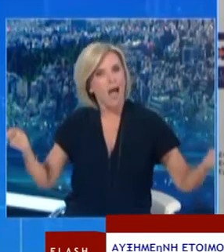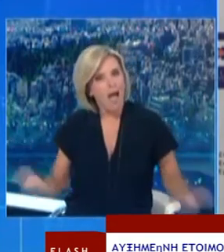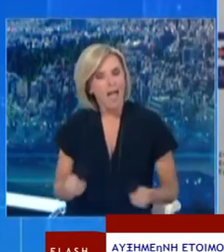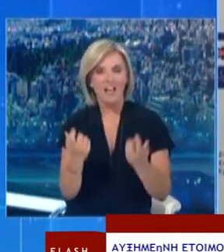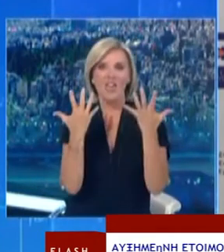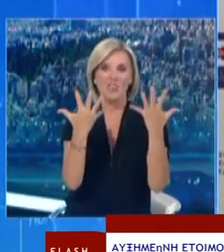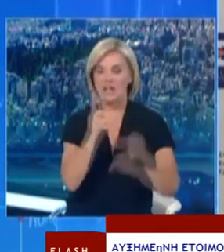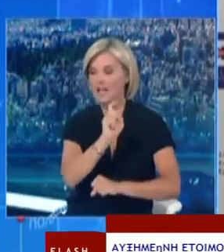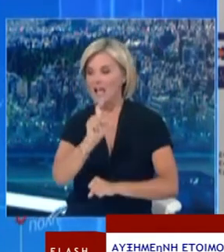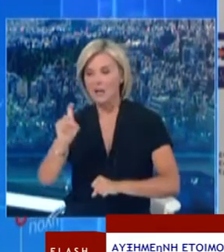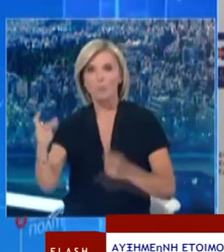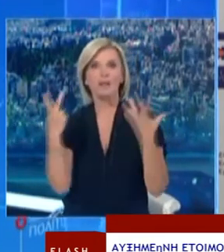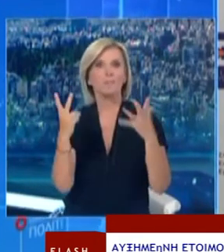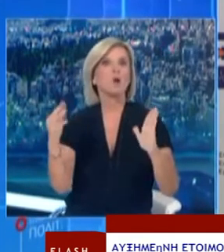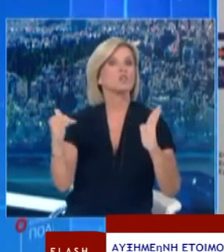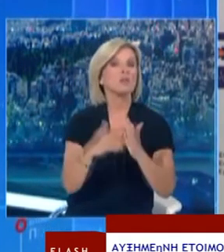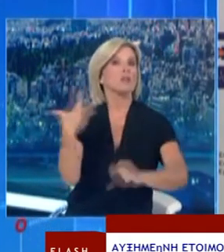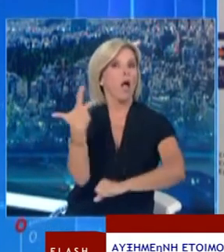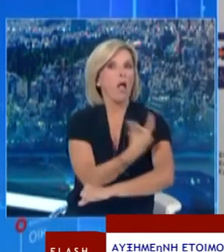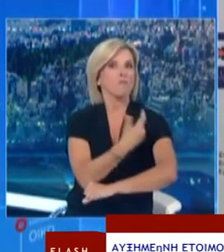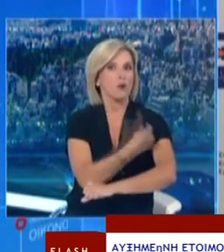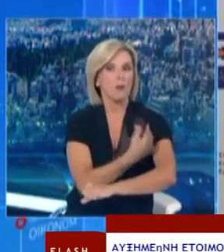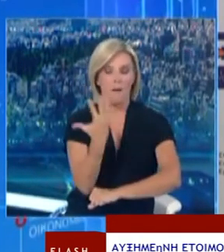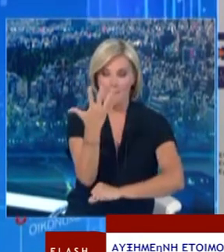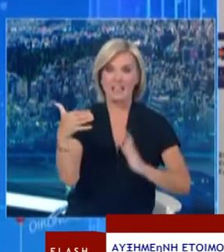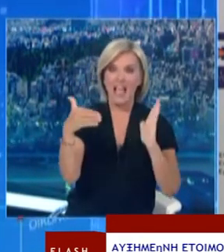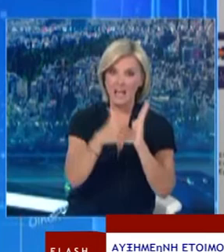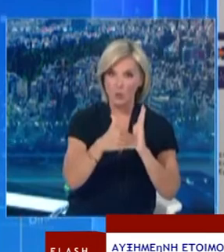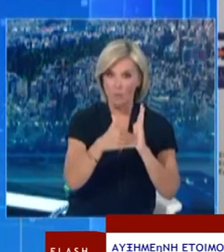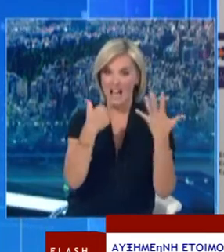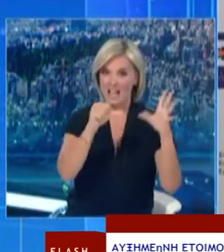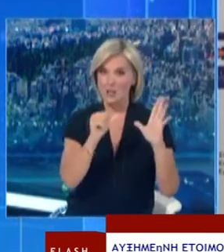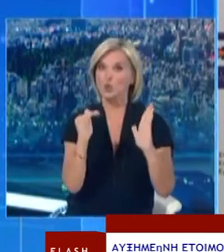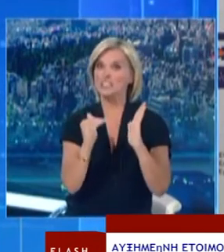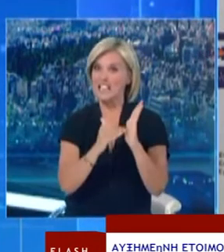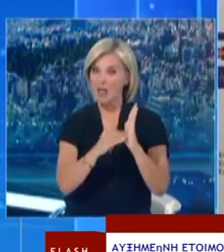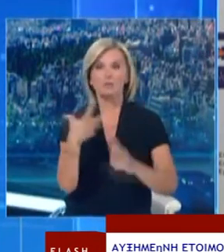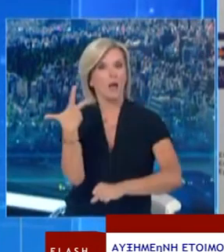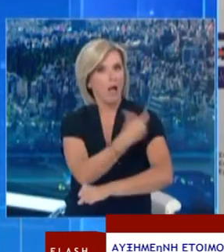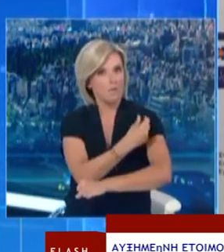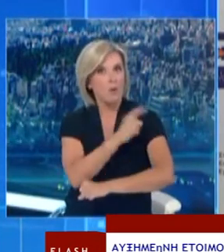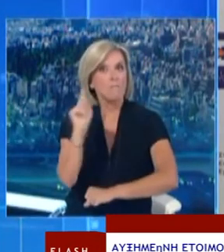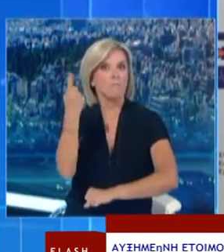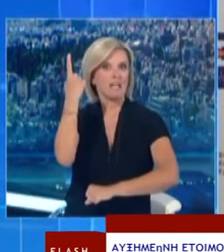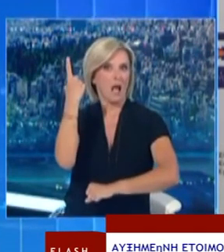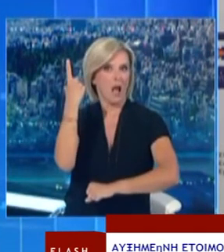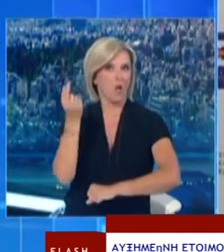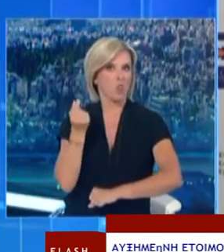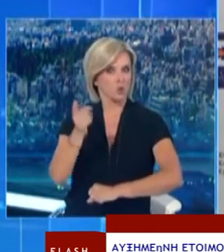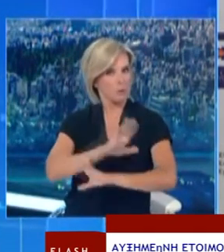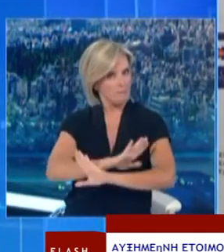10.200.000 εμβολιασμοί. Περισσότερο από 5.600.000 συμπολίτες μας έχουν εμβολιαστεί με τουλάχιστον μία